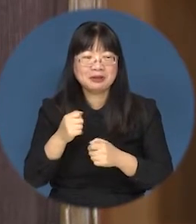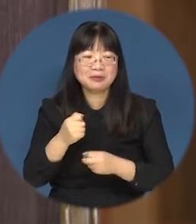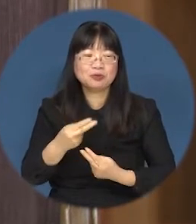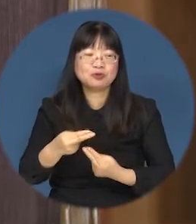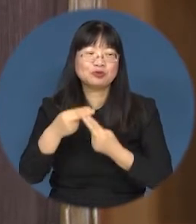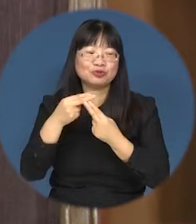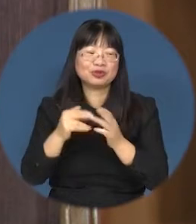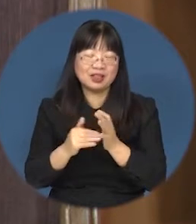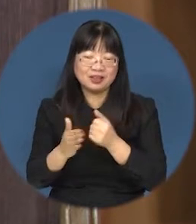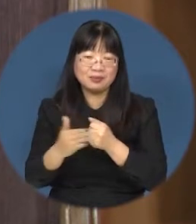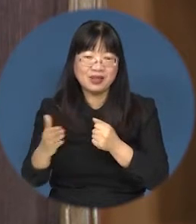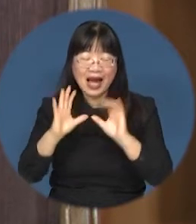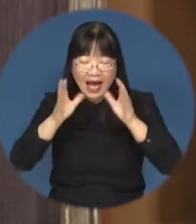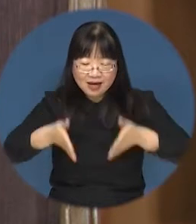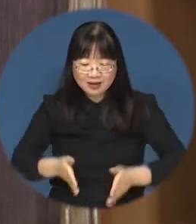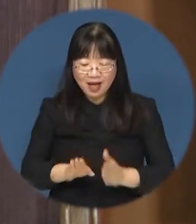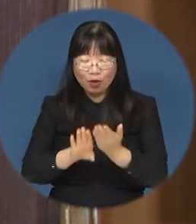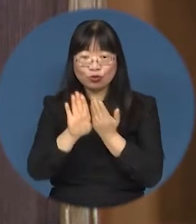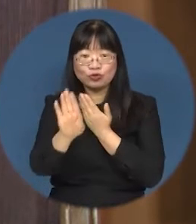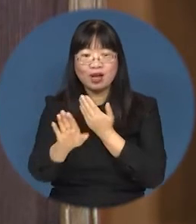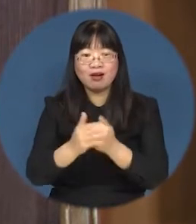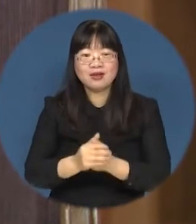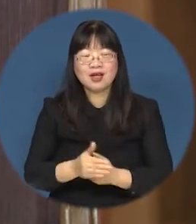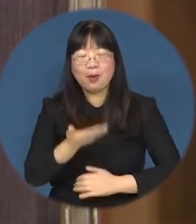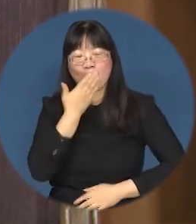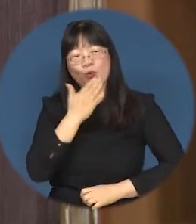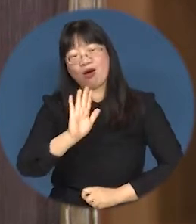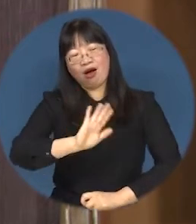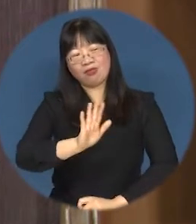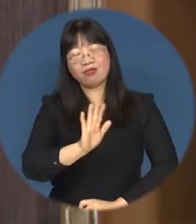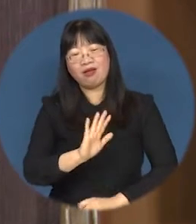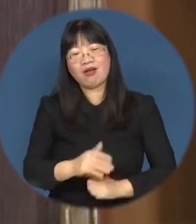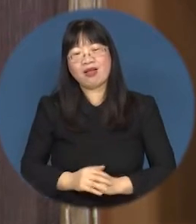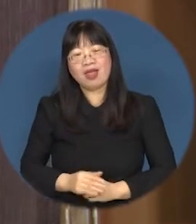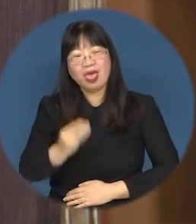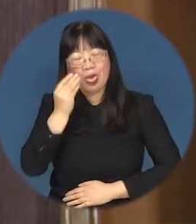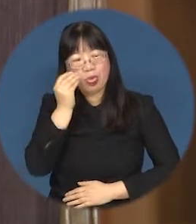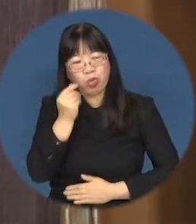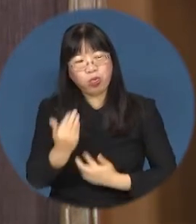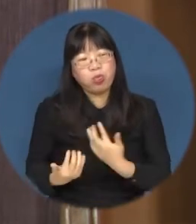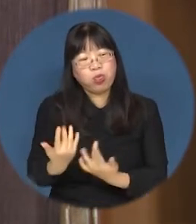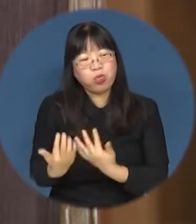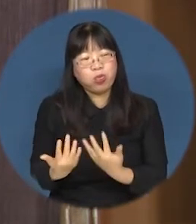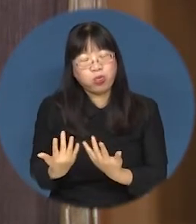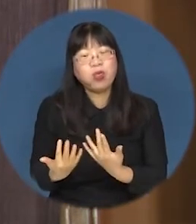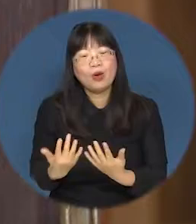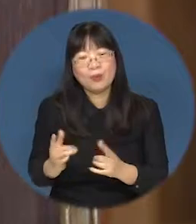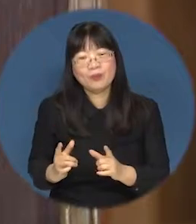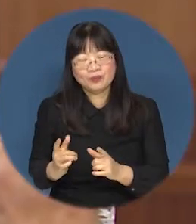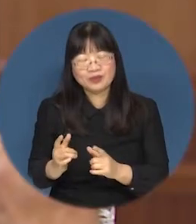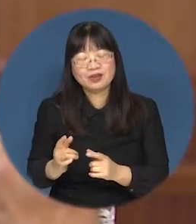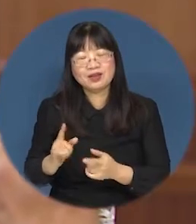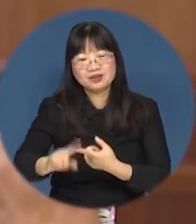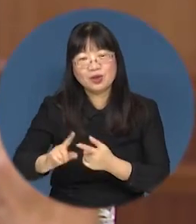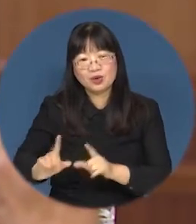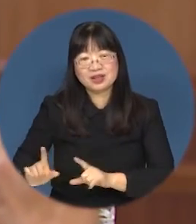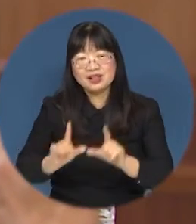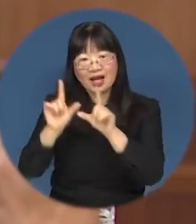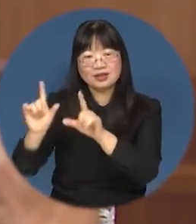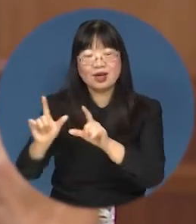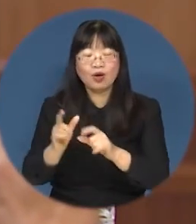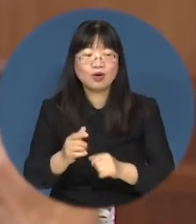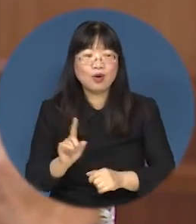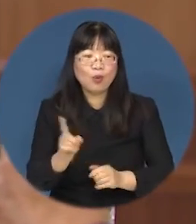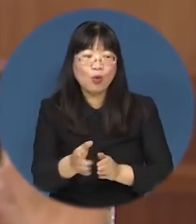해가지고 그다음에 새끼를 낳아서부터는 먹질 않으니까 자기 지방을 태워서 살아가고 있으니까. 뭐 먹으려면